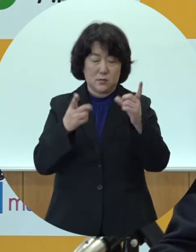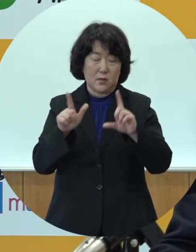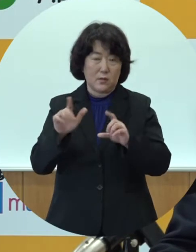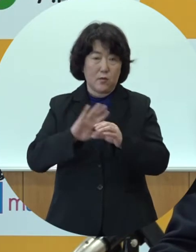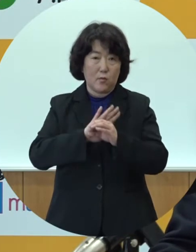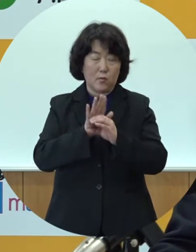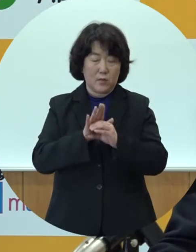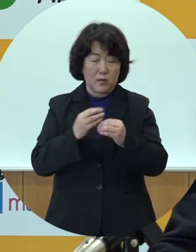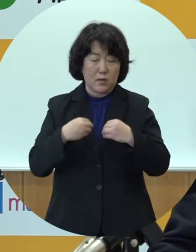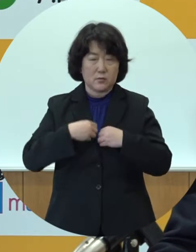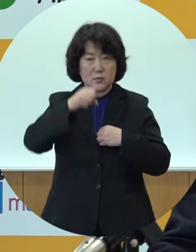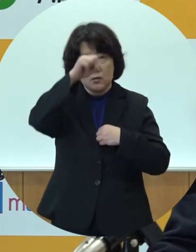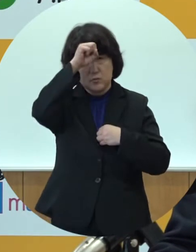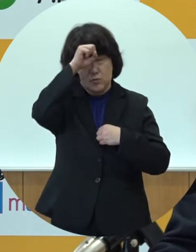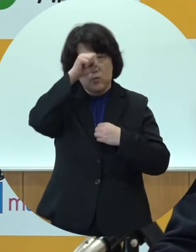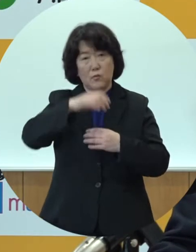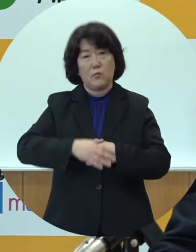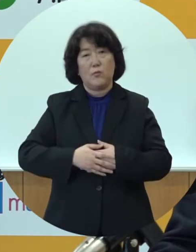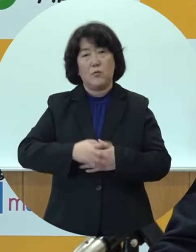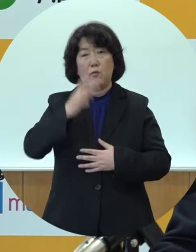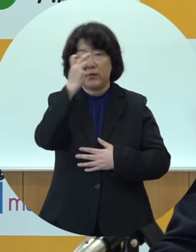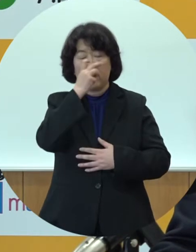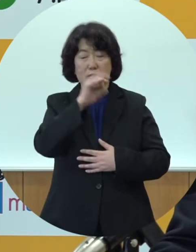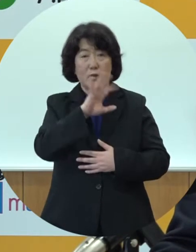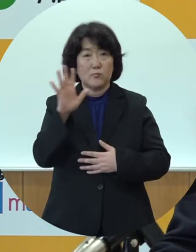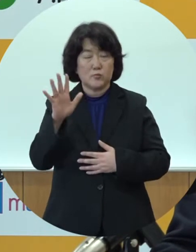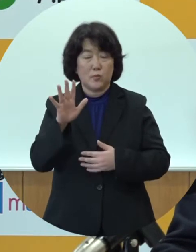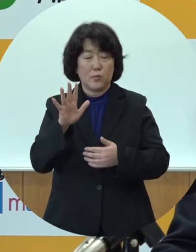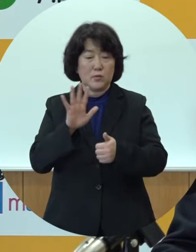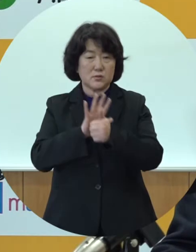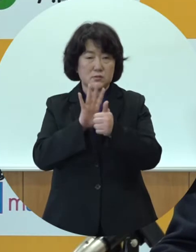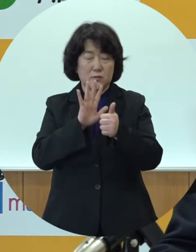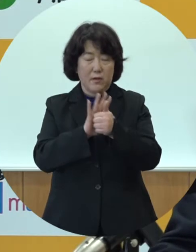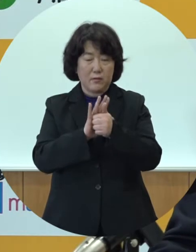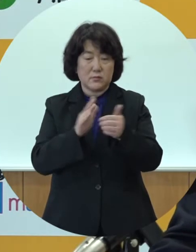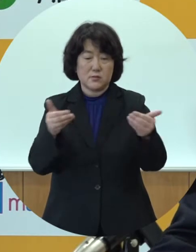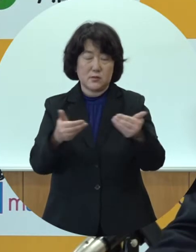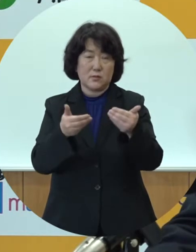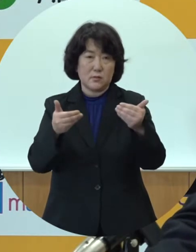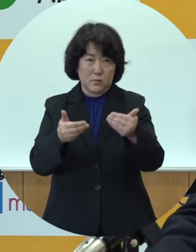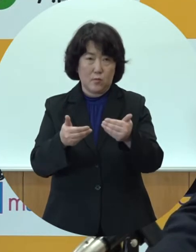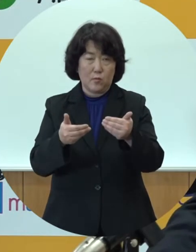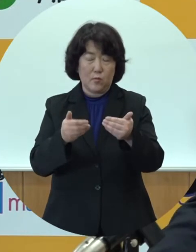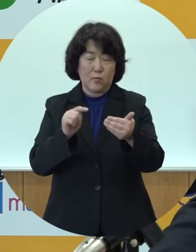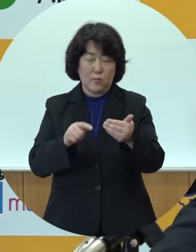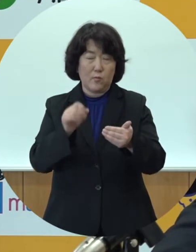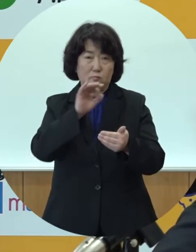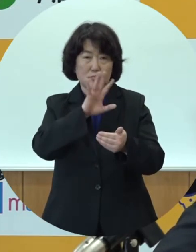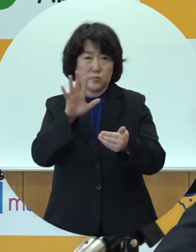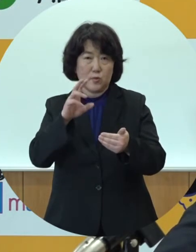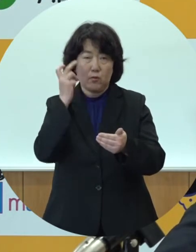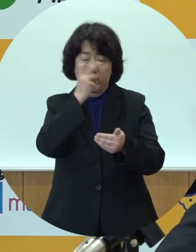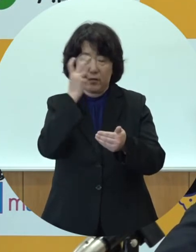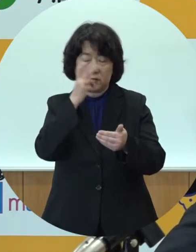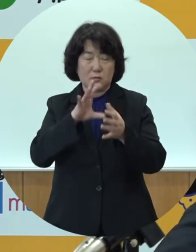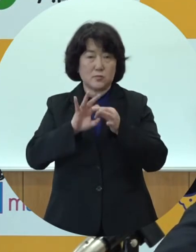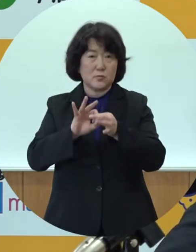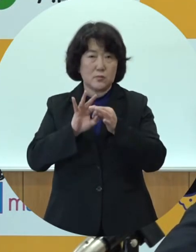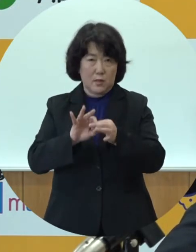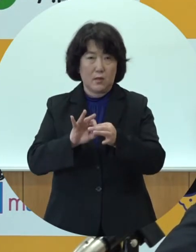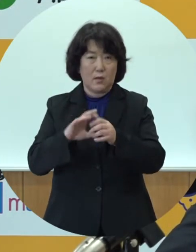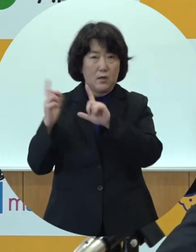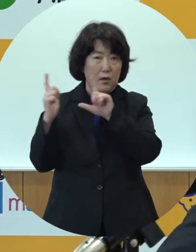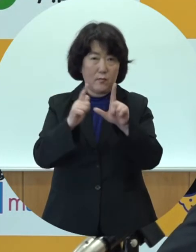症検査無料化支援事業における無料検査実施についての発表がございました